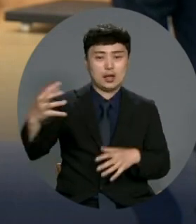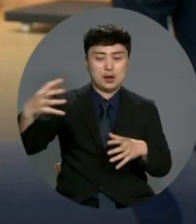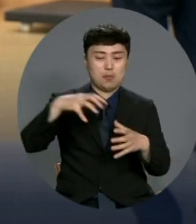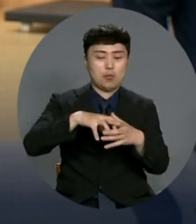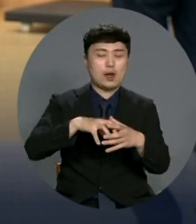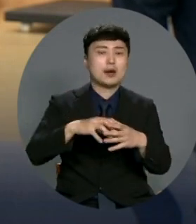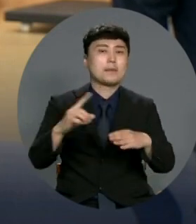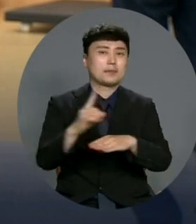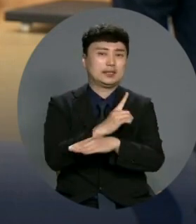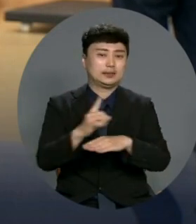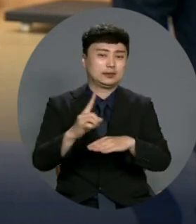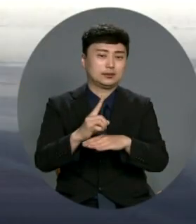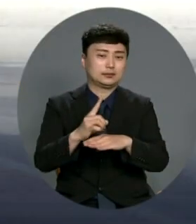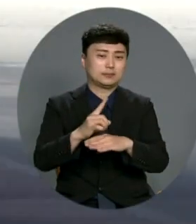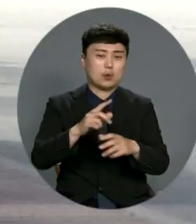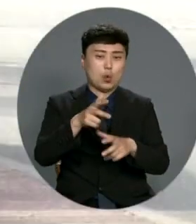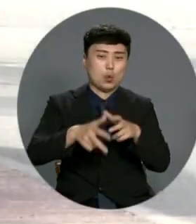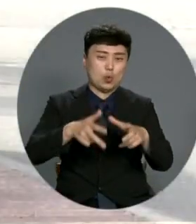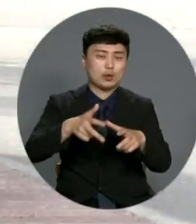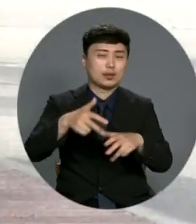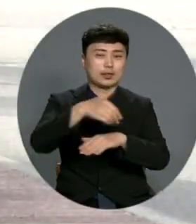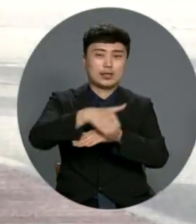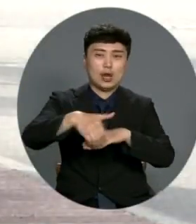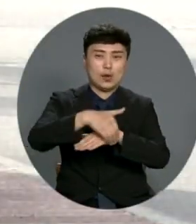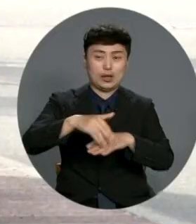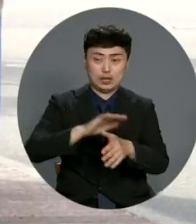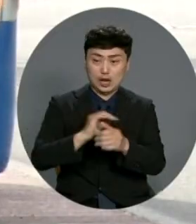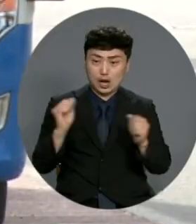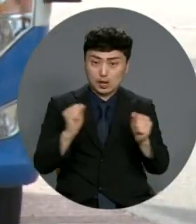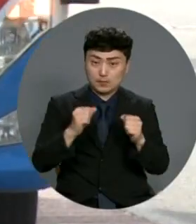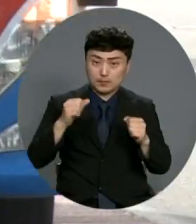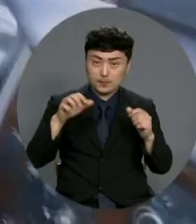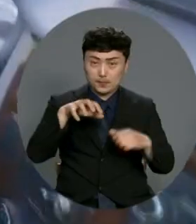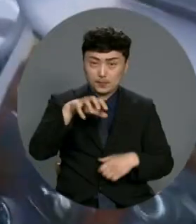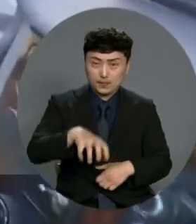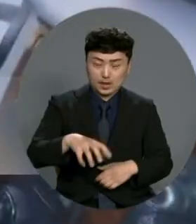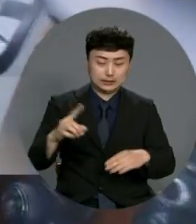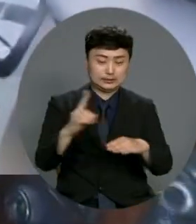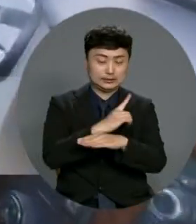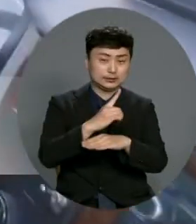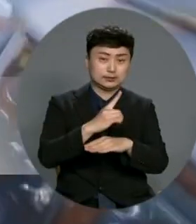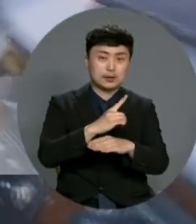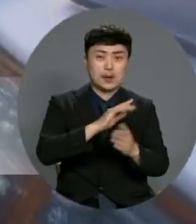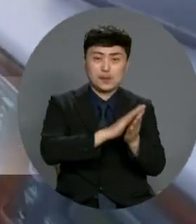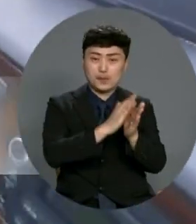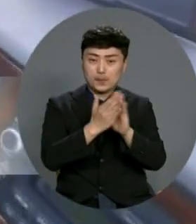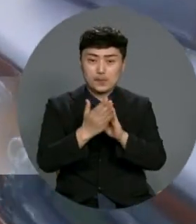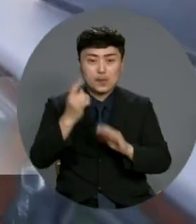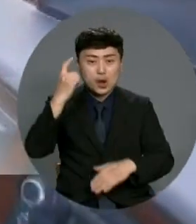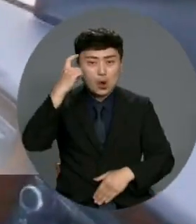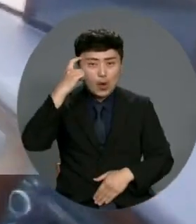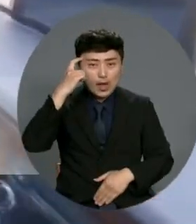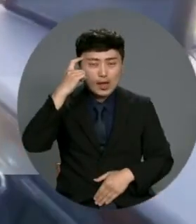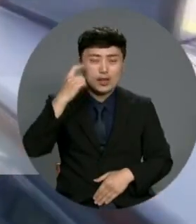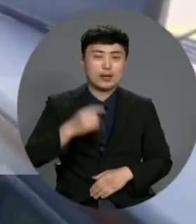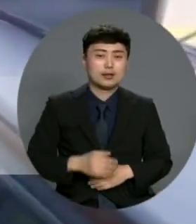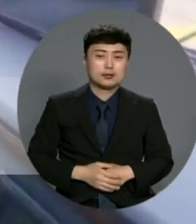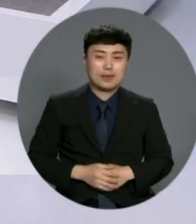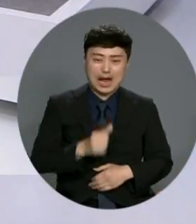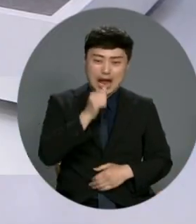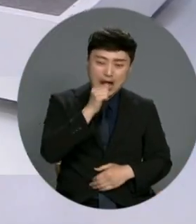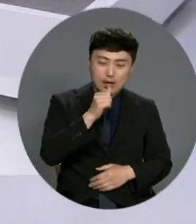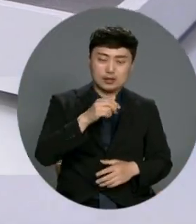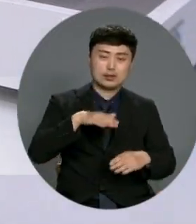데이터 산업화시킬 수 있게끔. 경상북도가 디지털 대전환에 나선 이유는 그간 주력 산업이었던